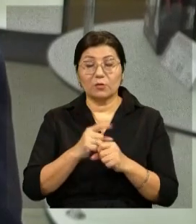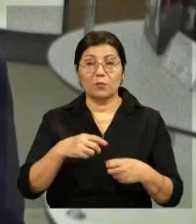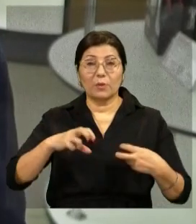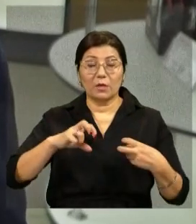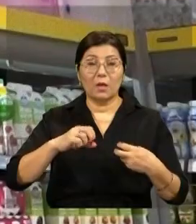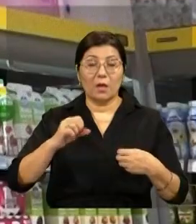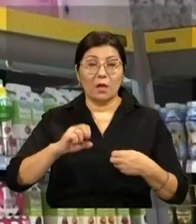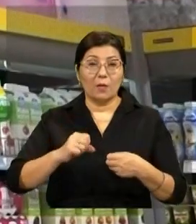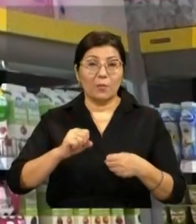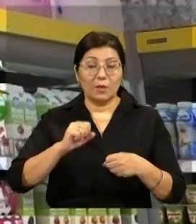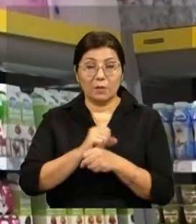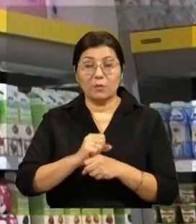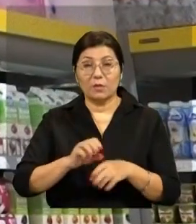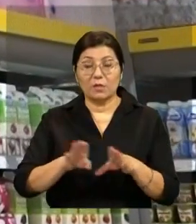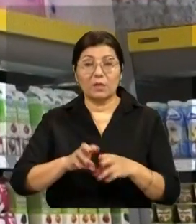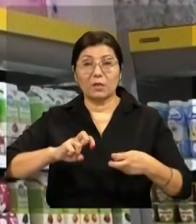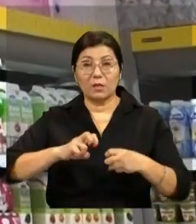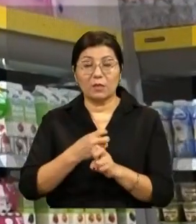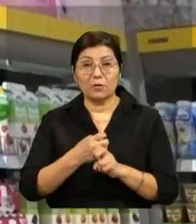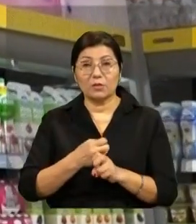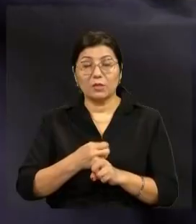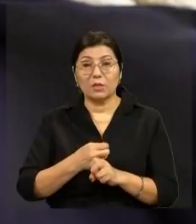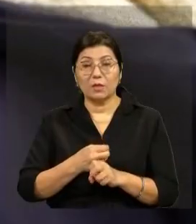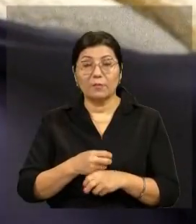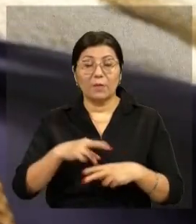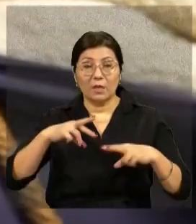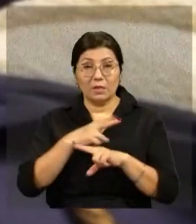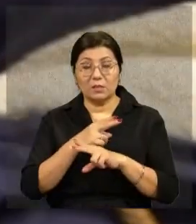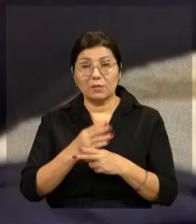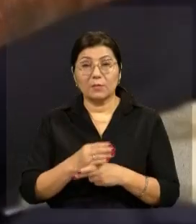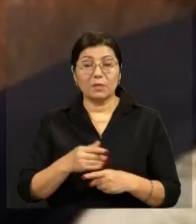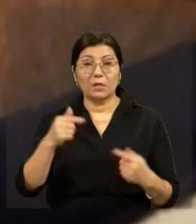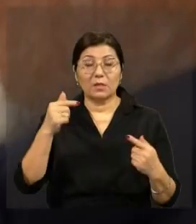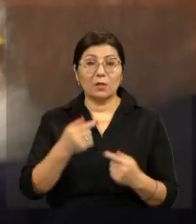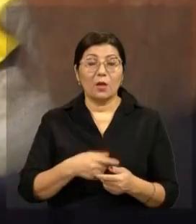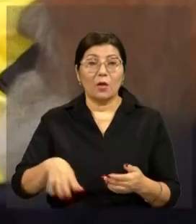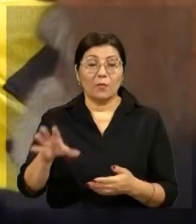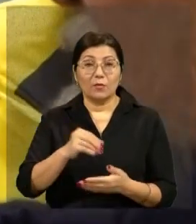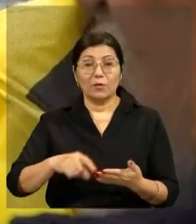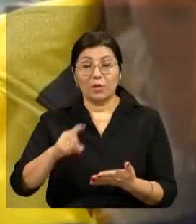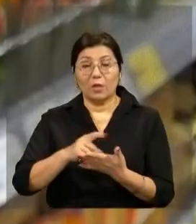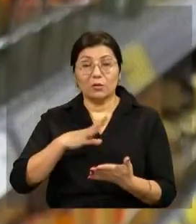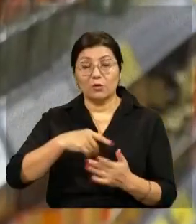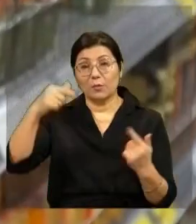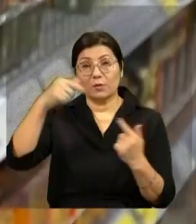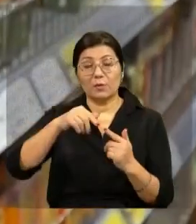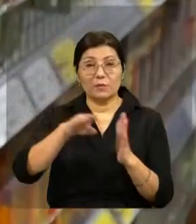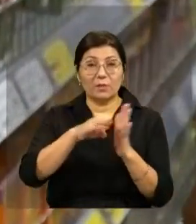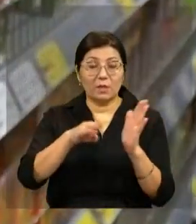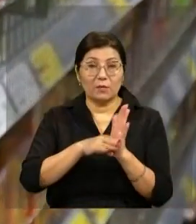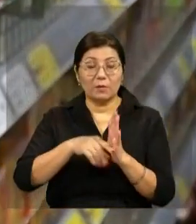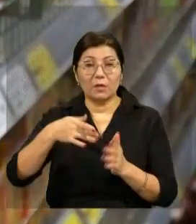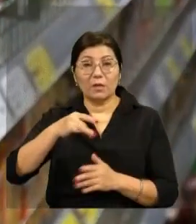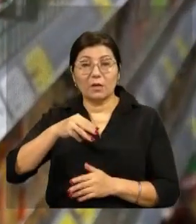и ошибок. Одним словом, рекламная информация должна соответствовать требованиям языкового законодательства, а также нормам грамматики.